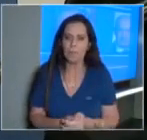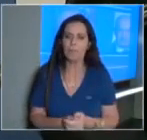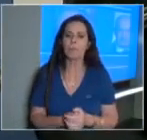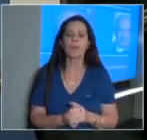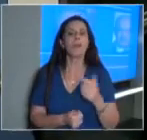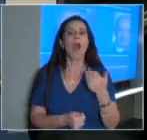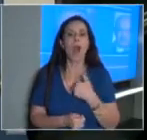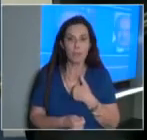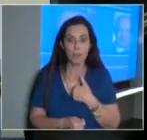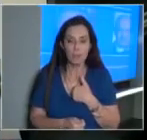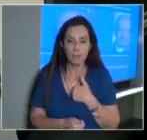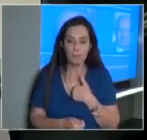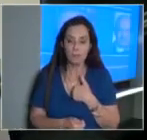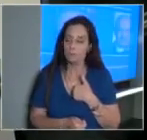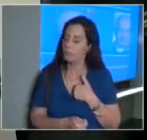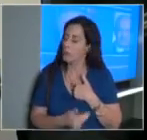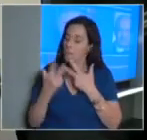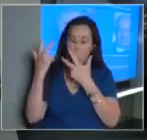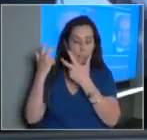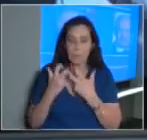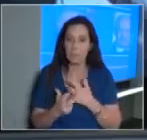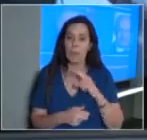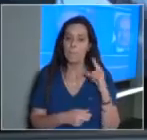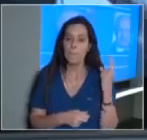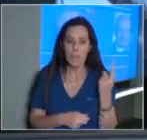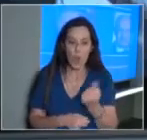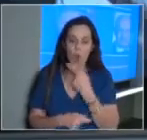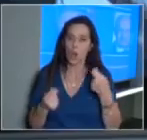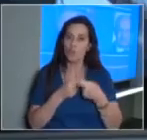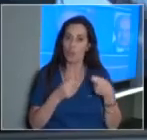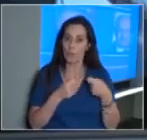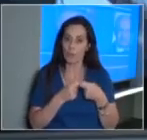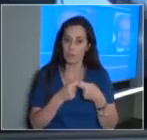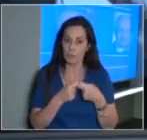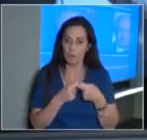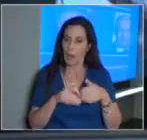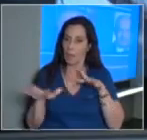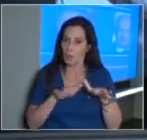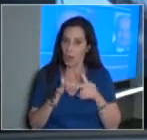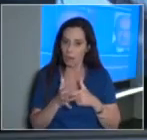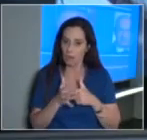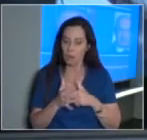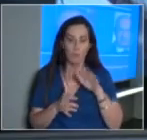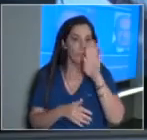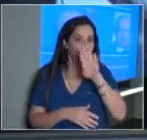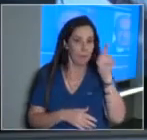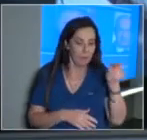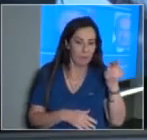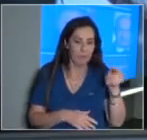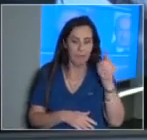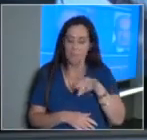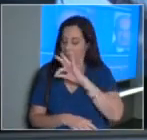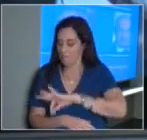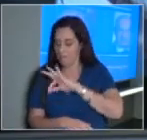אליו. אני מצפה מכל השותפים הבאים, הפוטנציאלים לממשלה הבאה, החל מראש הממשלה,